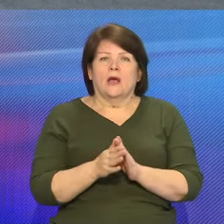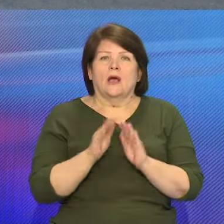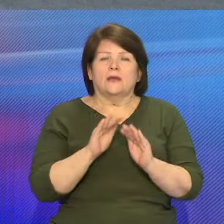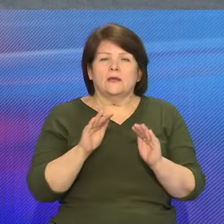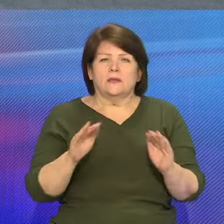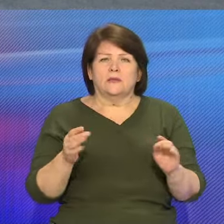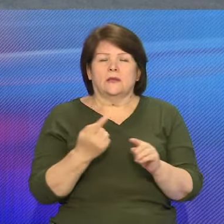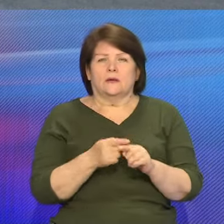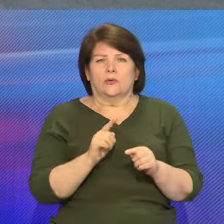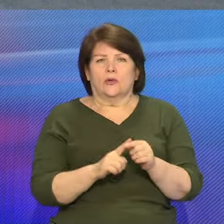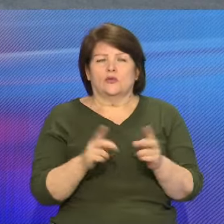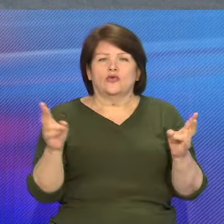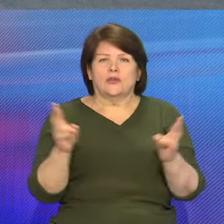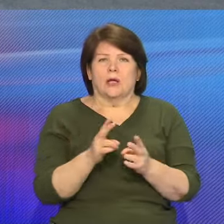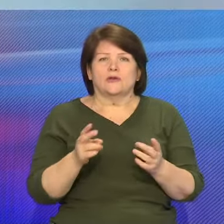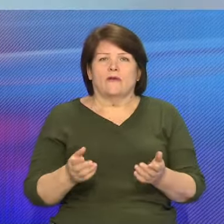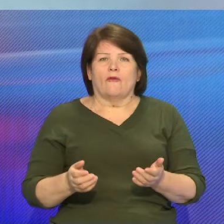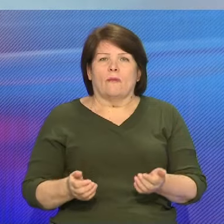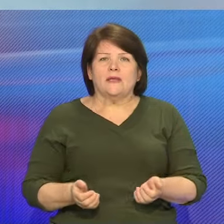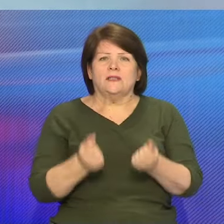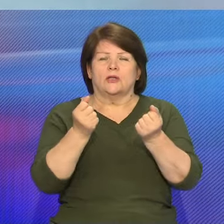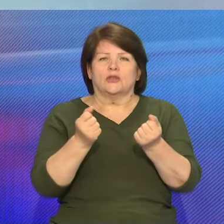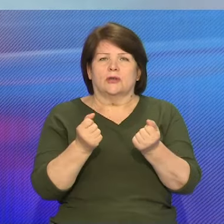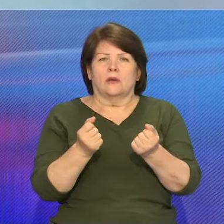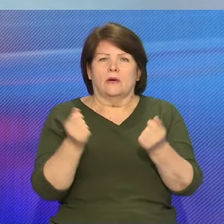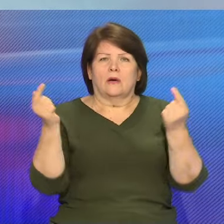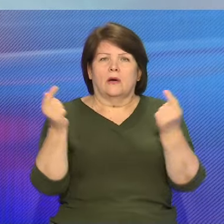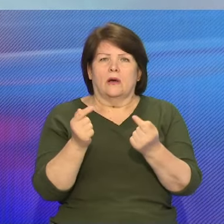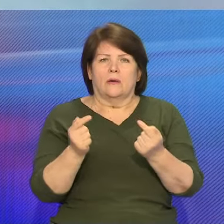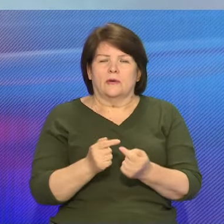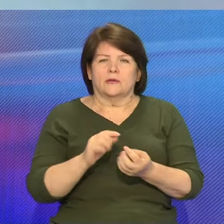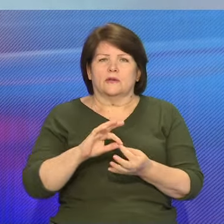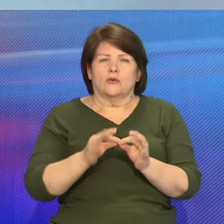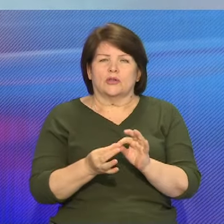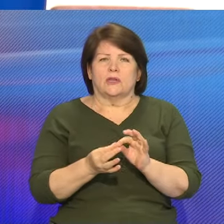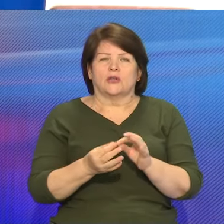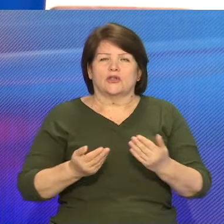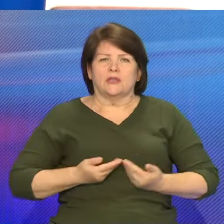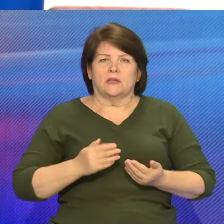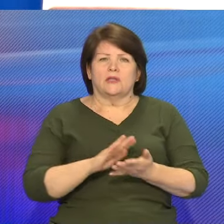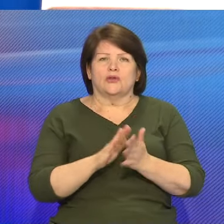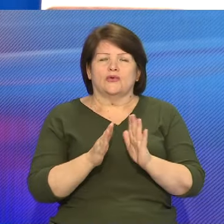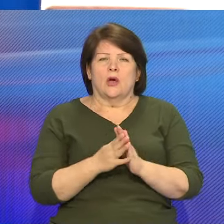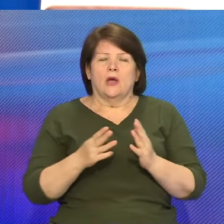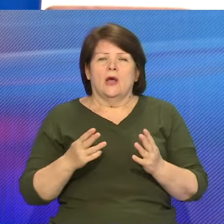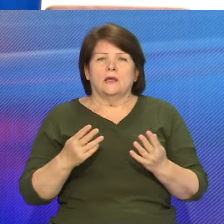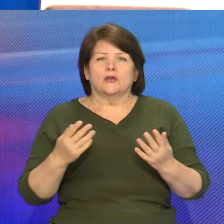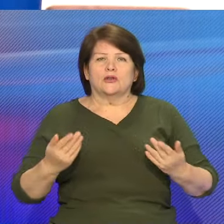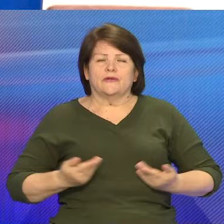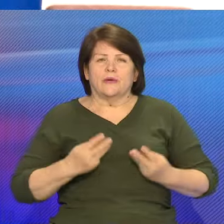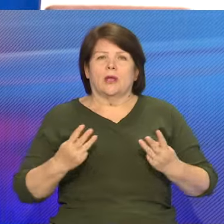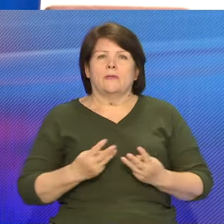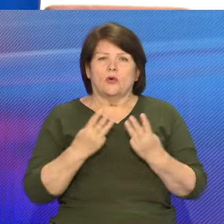которые нуждаются в поддержке ввиду определенной сложной жизненной ситуации. Вот эти живые эмоции, праздник,